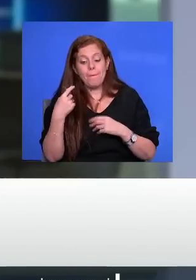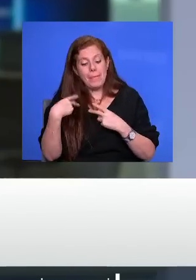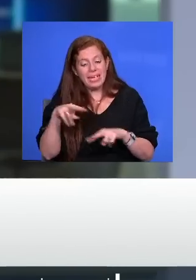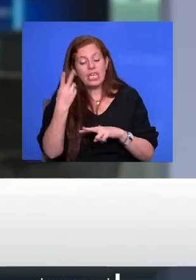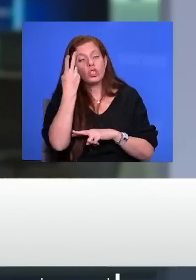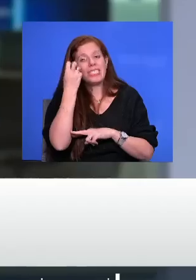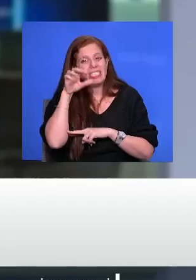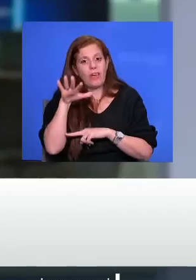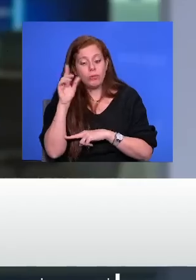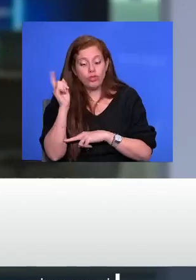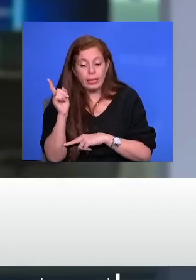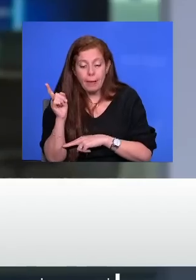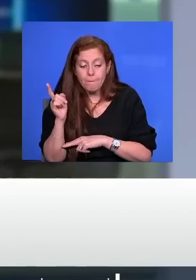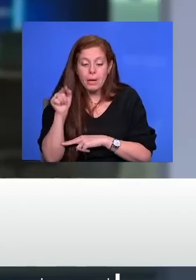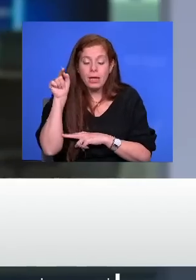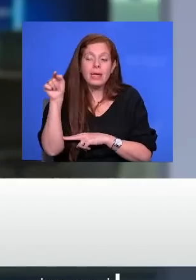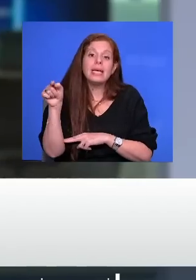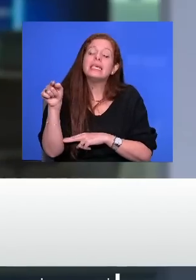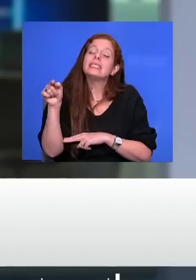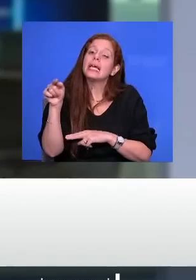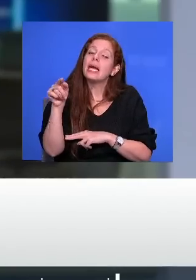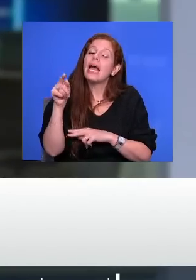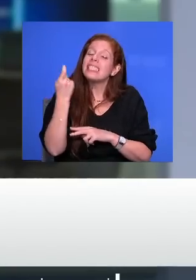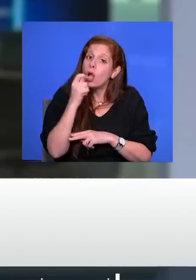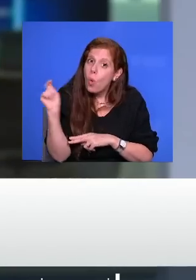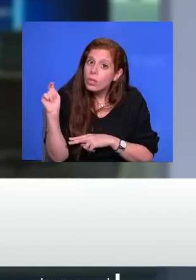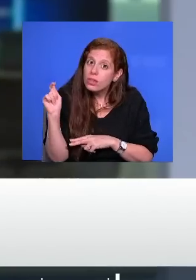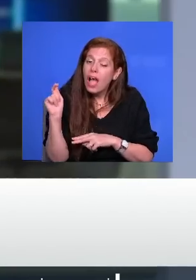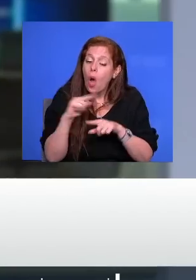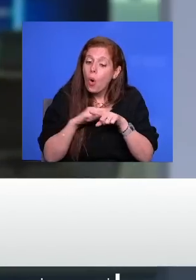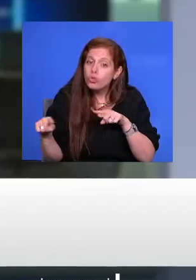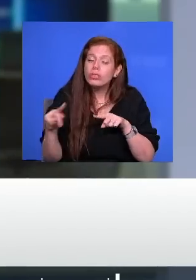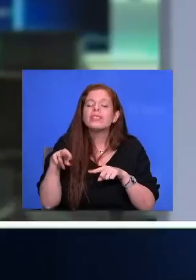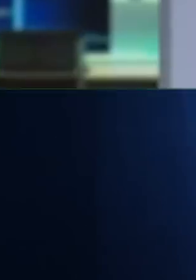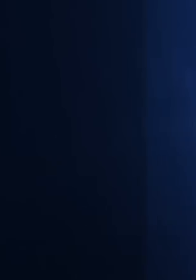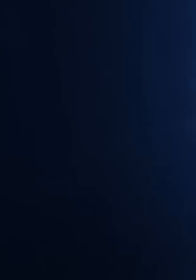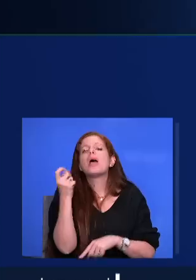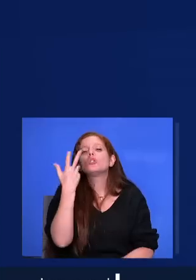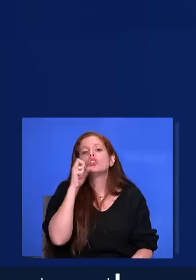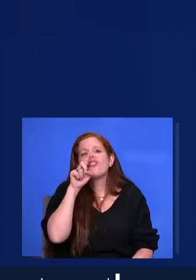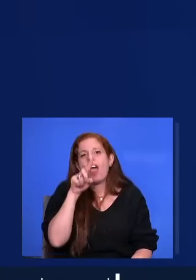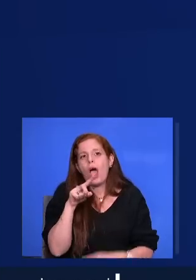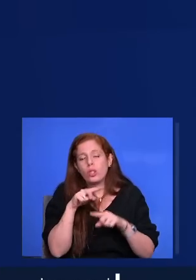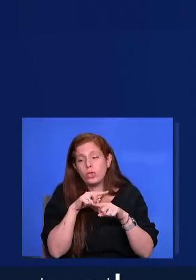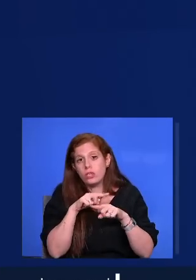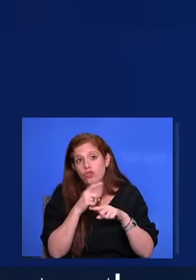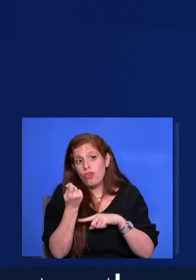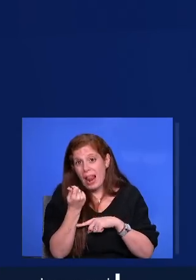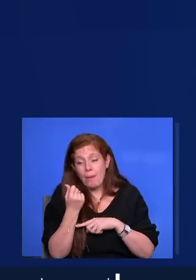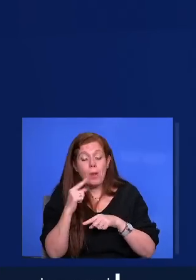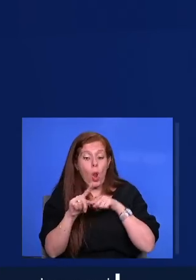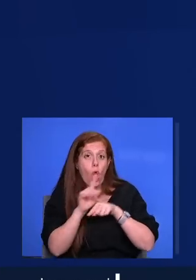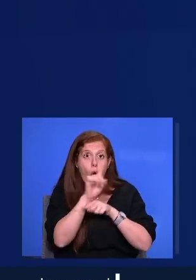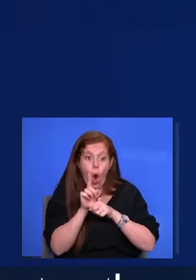שנים, כאשר רכיב הפריים עומד על 45%, ההתייקרות החודשית תעמוד על 131 שקלים. לכל התקופה אנחנו כבר